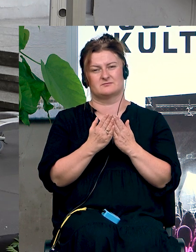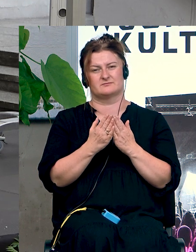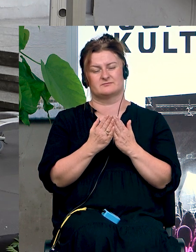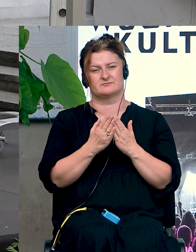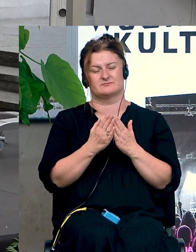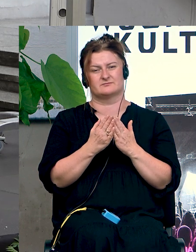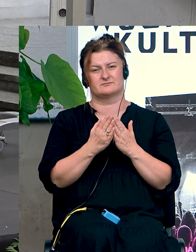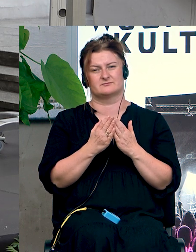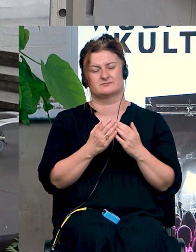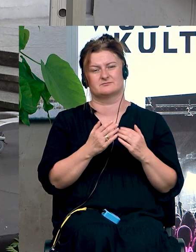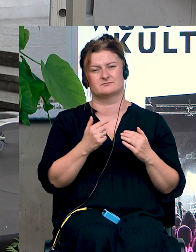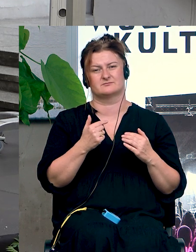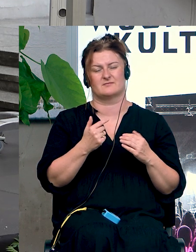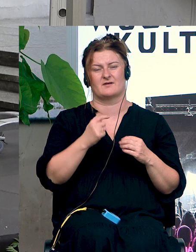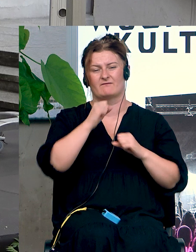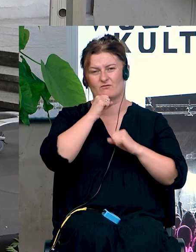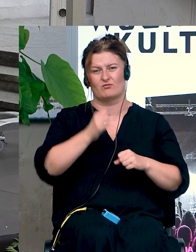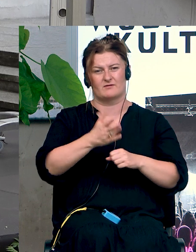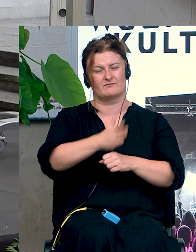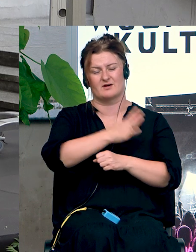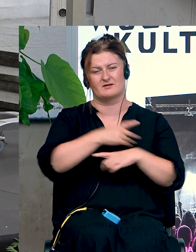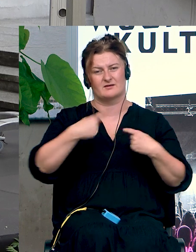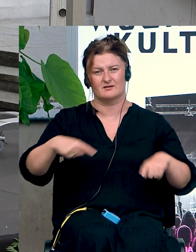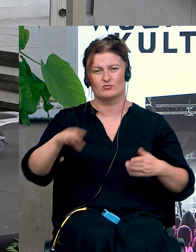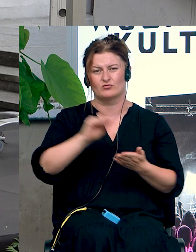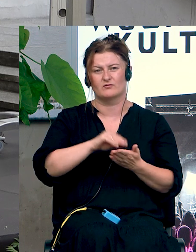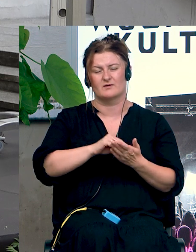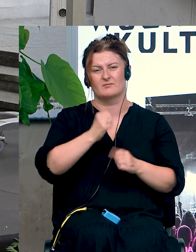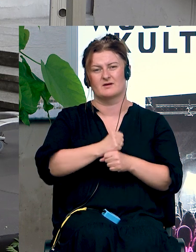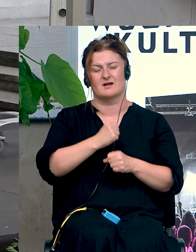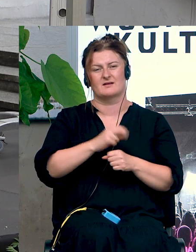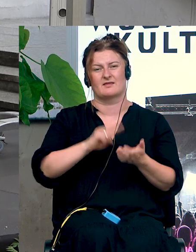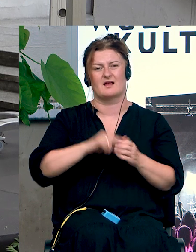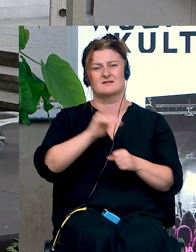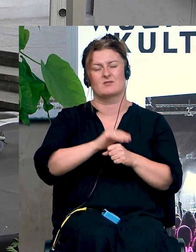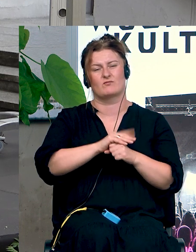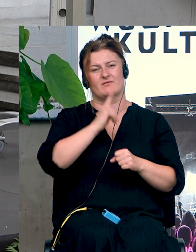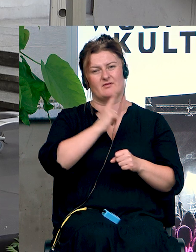Я ніколи раніше не мала досвіду роботи на замовлення, і це дуже цікаво, тому що